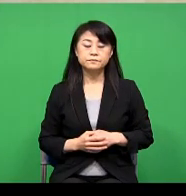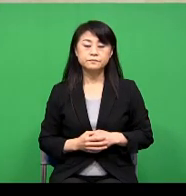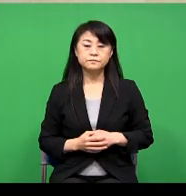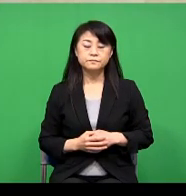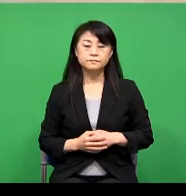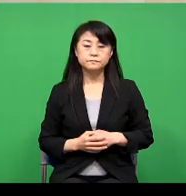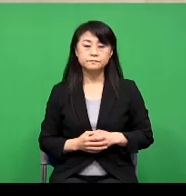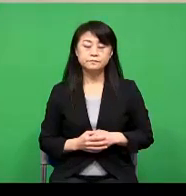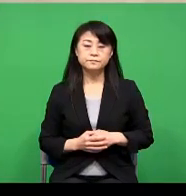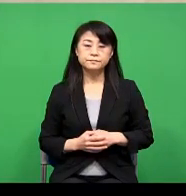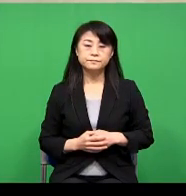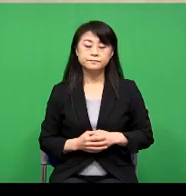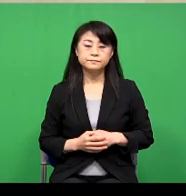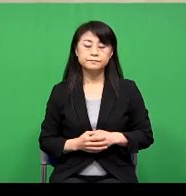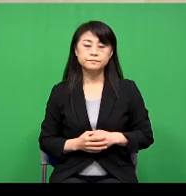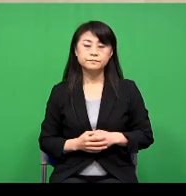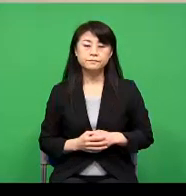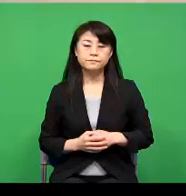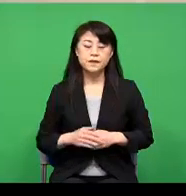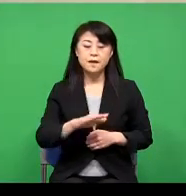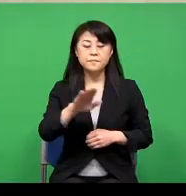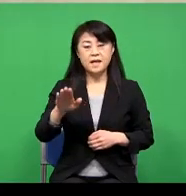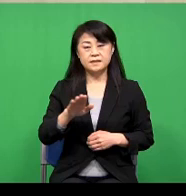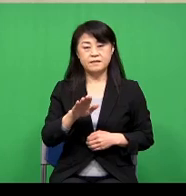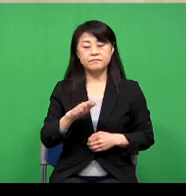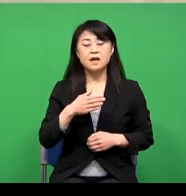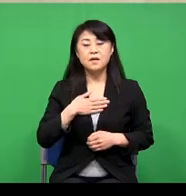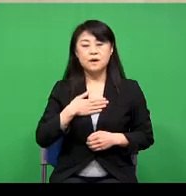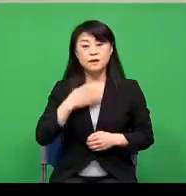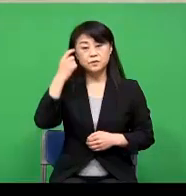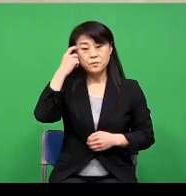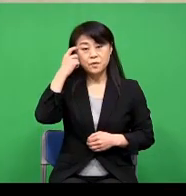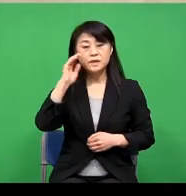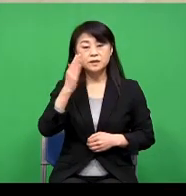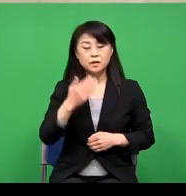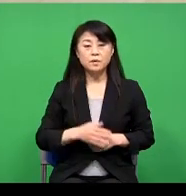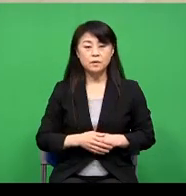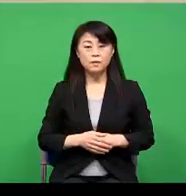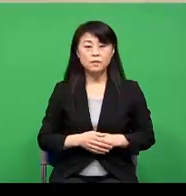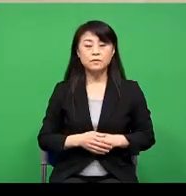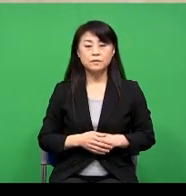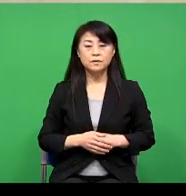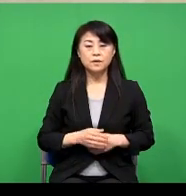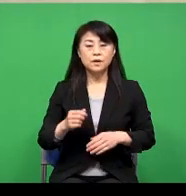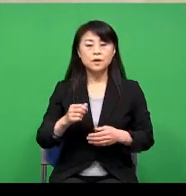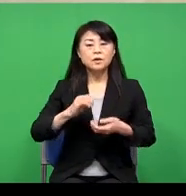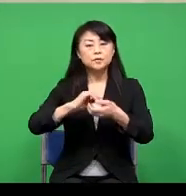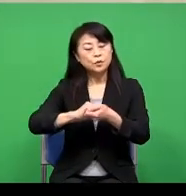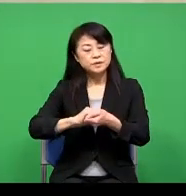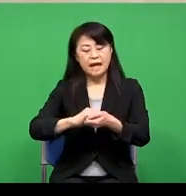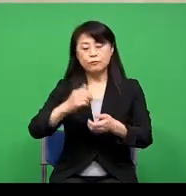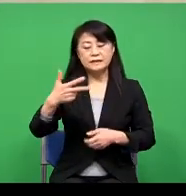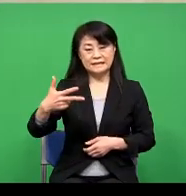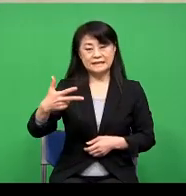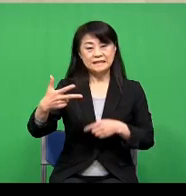割ぐらいあの集中してるんですけれども、まあ、あのぜひですね、あの県民の皆様に